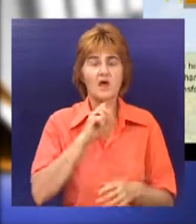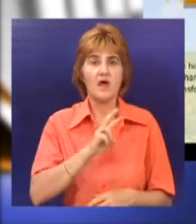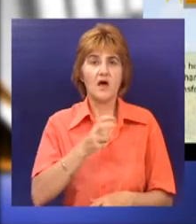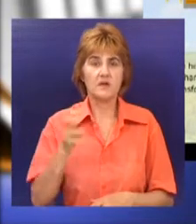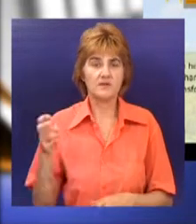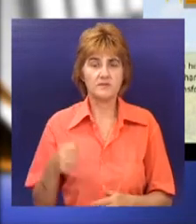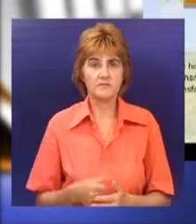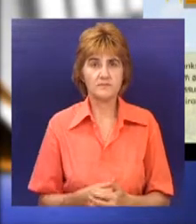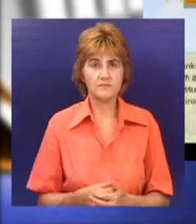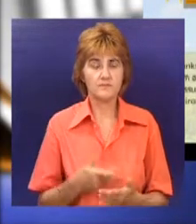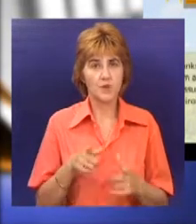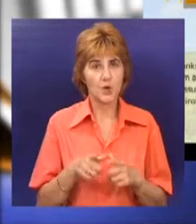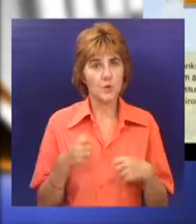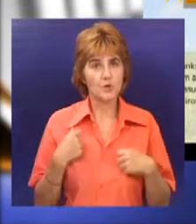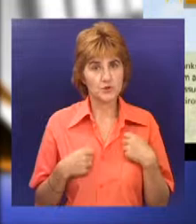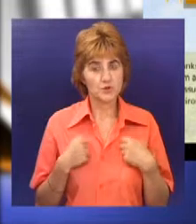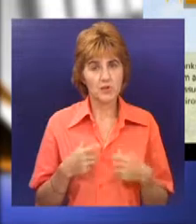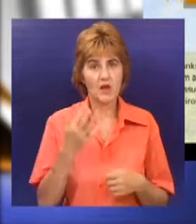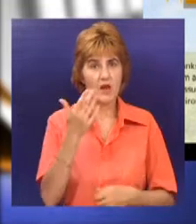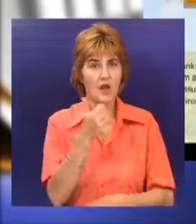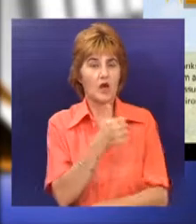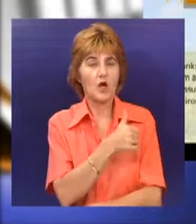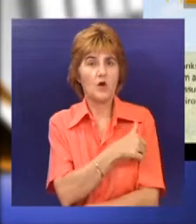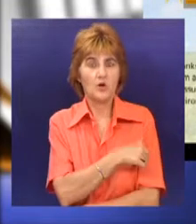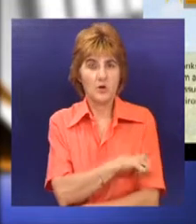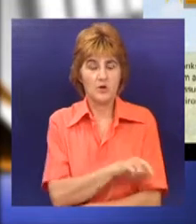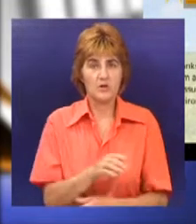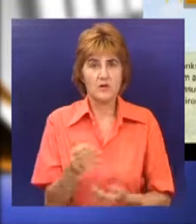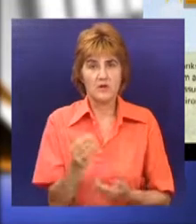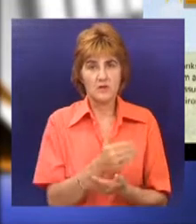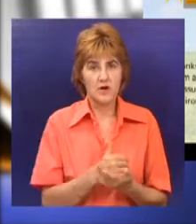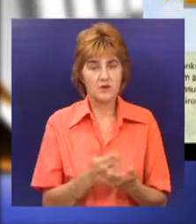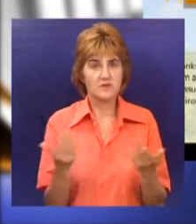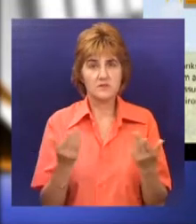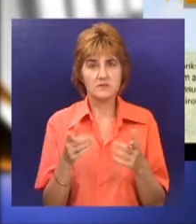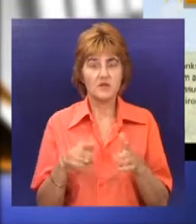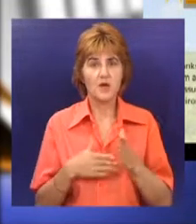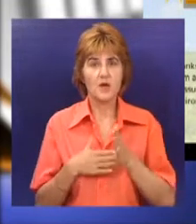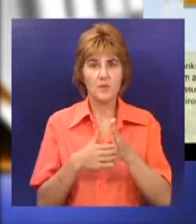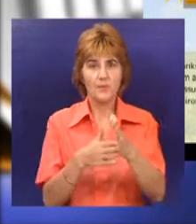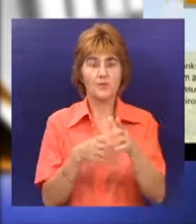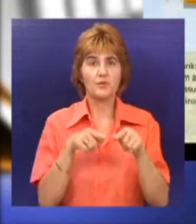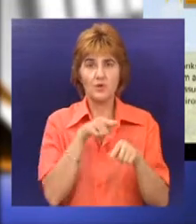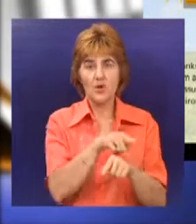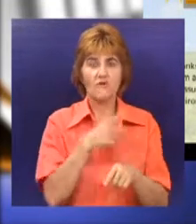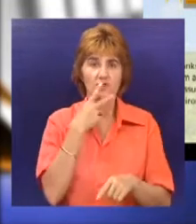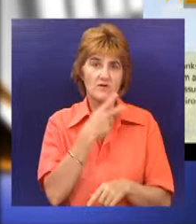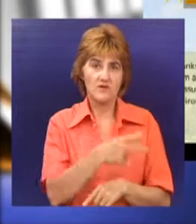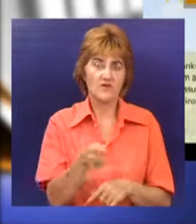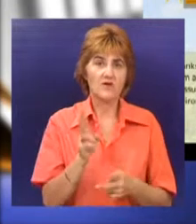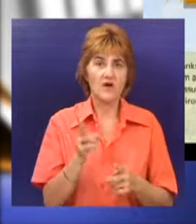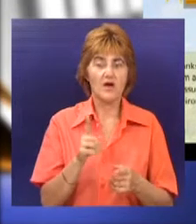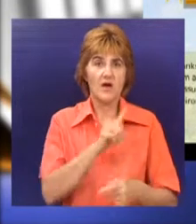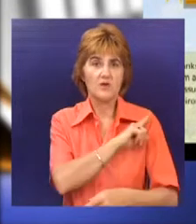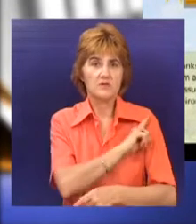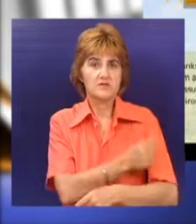bunarske i cirkulacione pumpe. U Subotici se već nekoliko godina primjenjuje tehnologija gdje se putem toplotnih pumpi